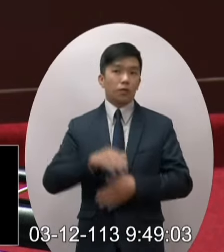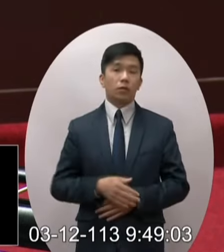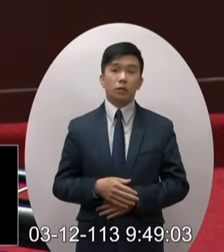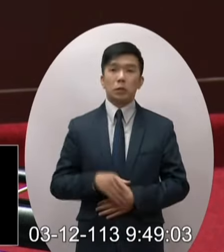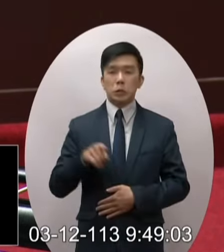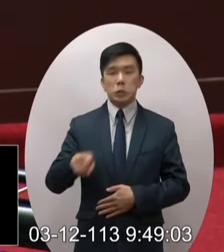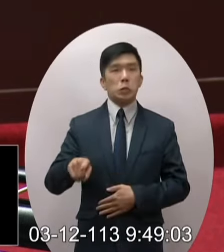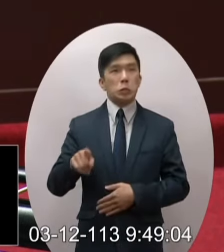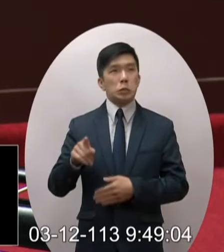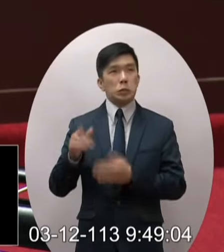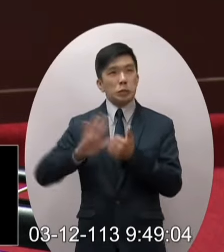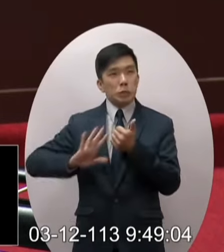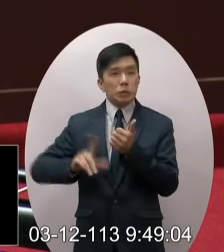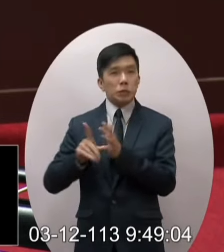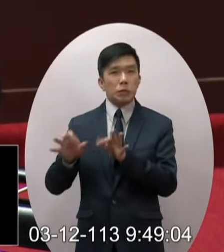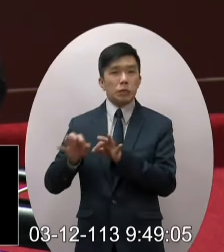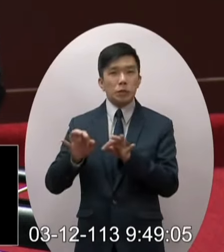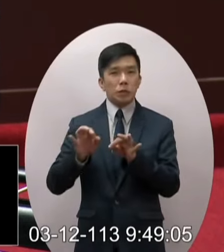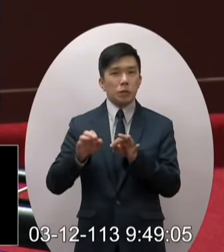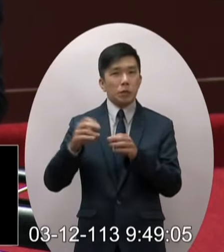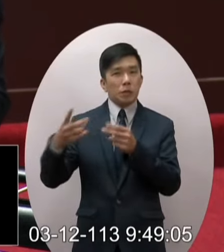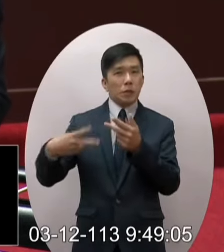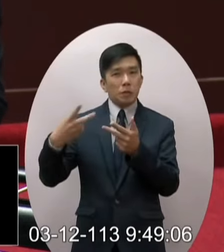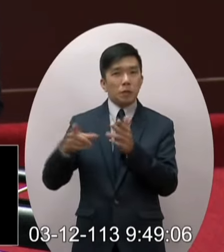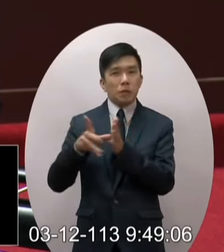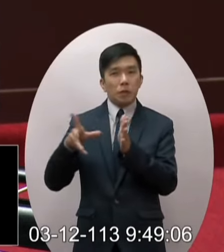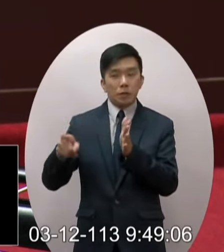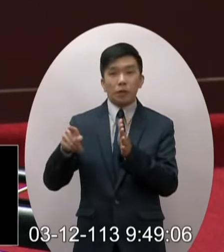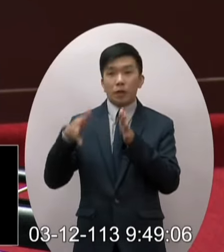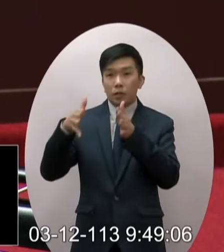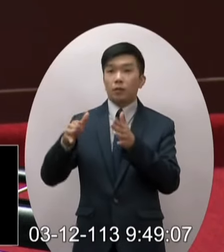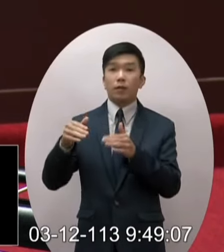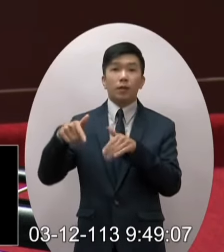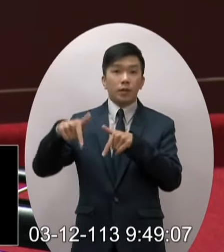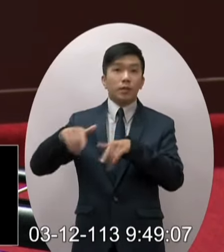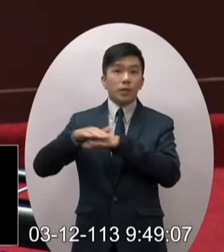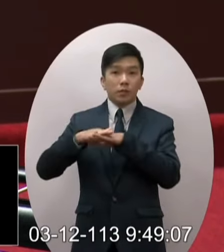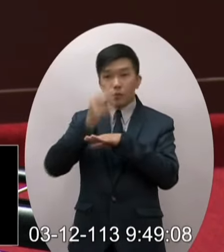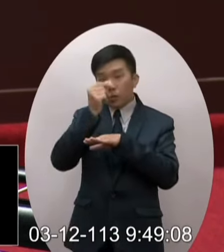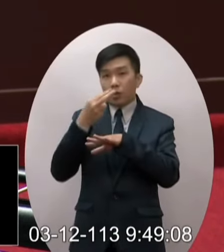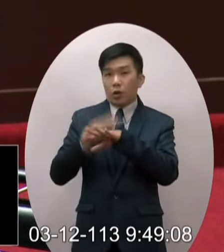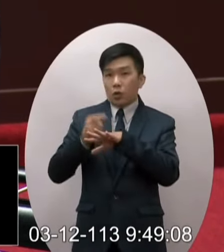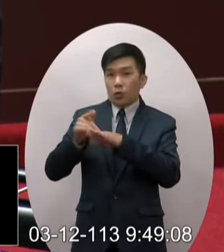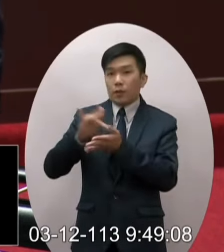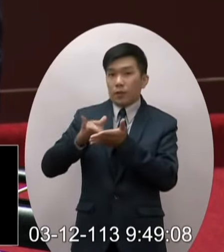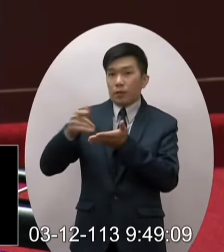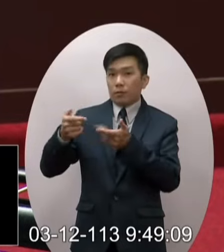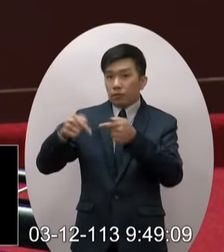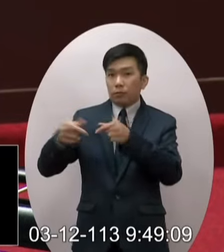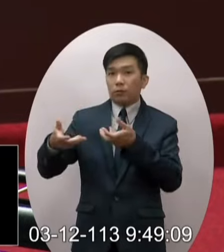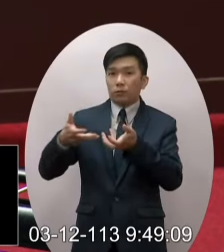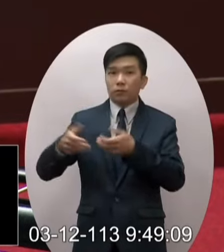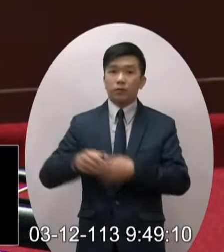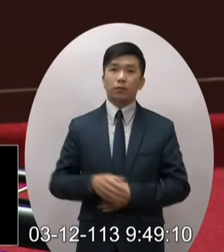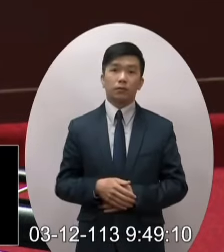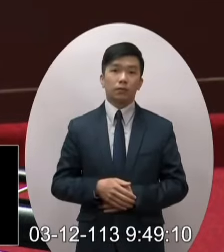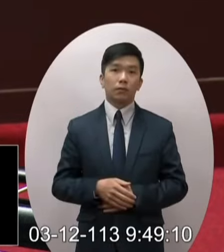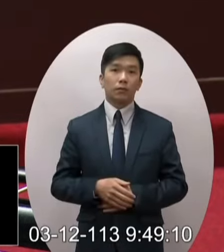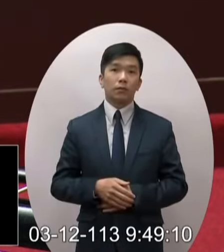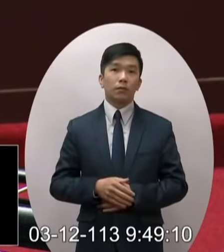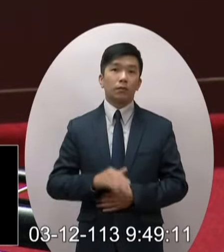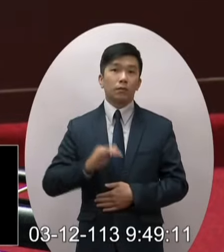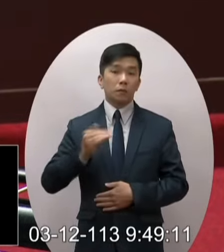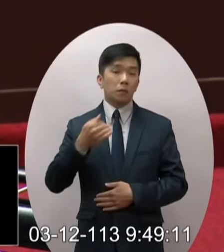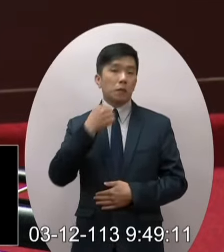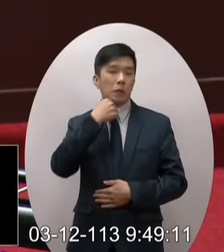延宕了大概两个礼拜，都在讨论那个西部特罗的事情。 是。 结果代志你嘛知影，